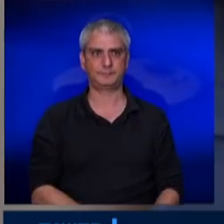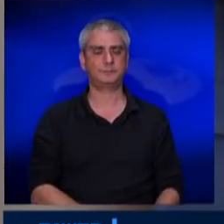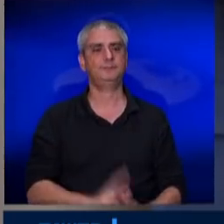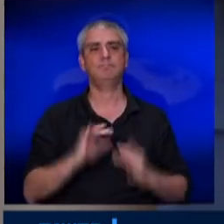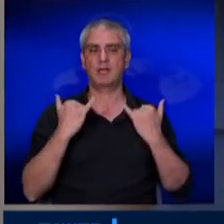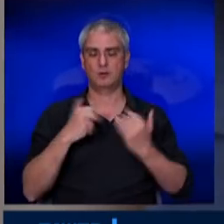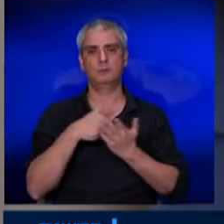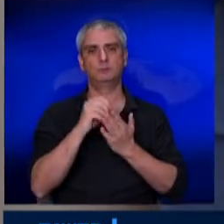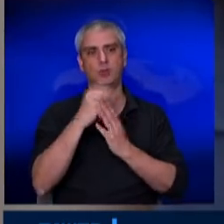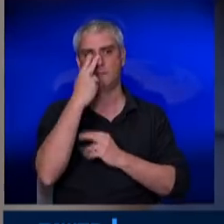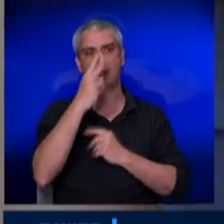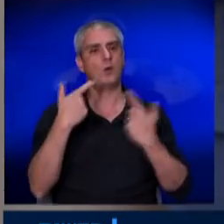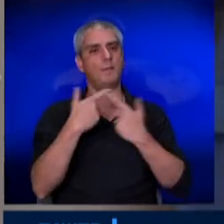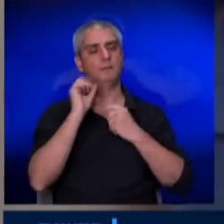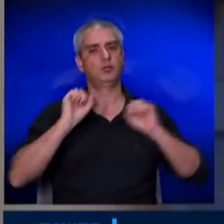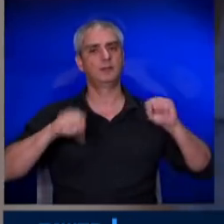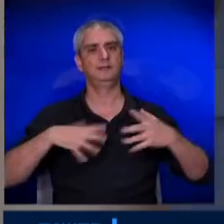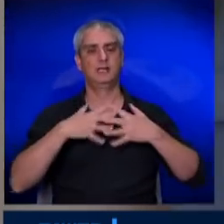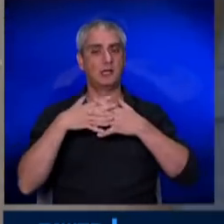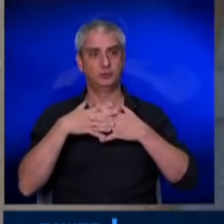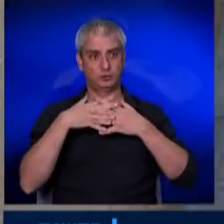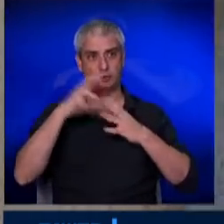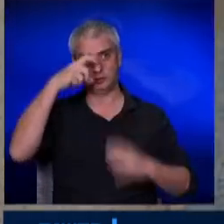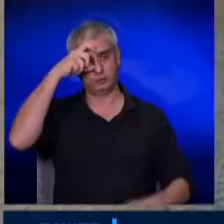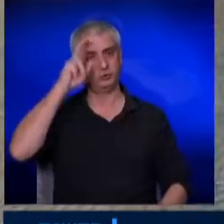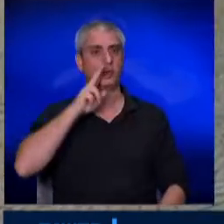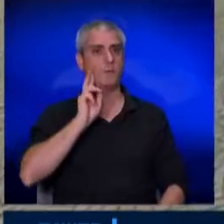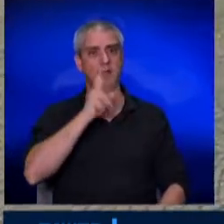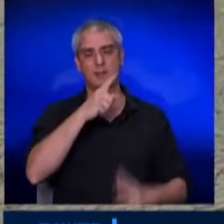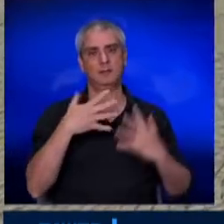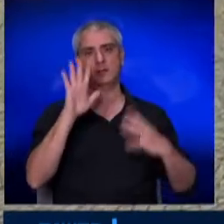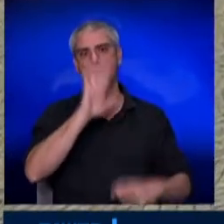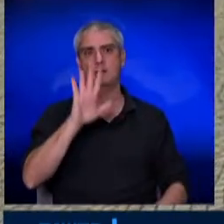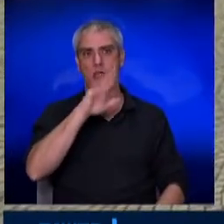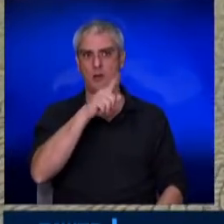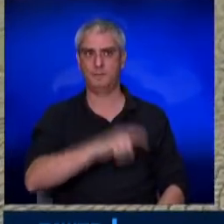גם היום נמשך ביקור המלחמה של נשיא ארצות הברית ג'ו ביידן באירופה.